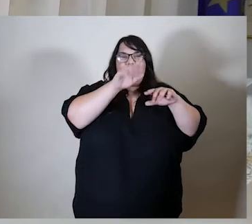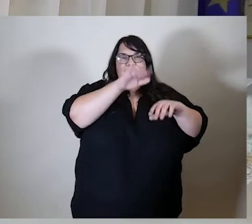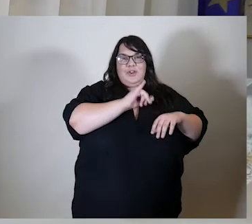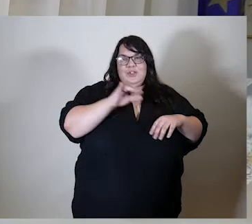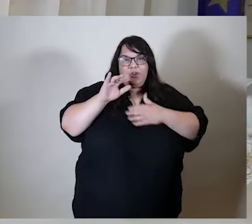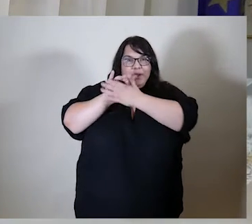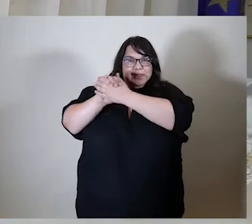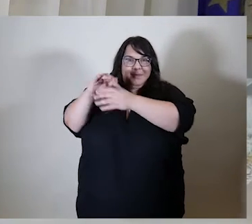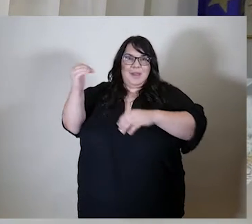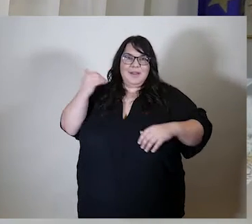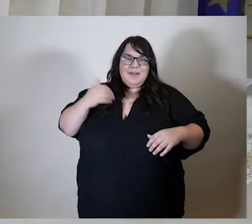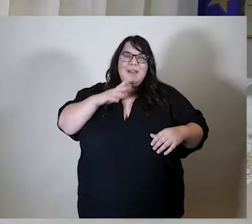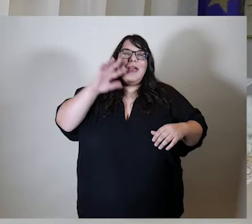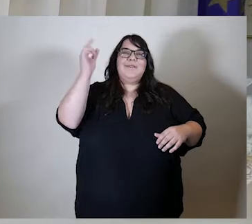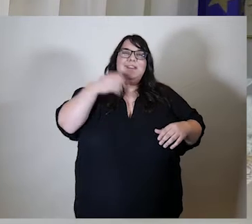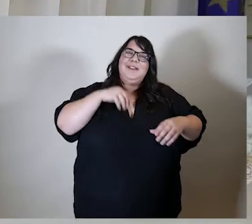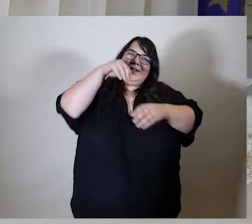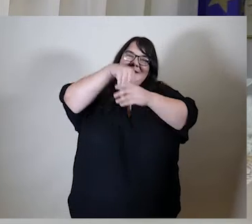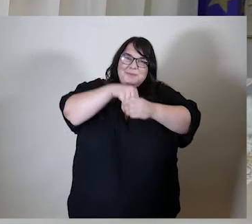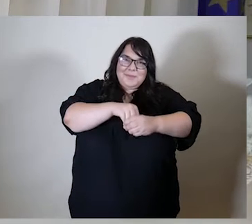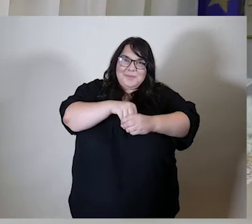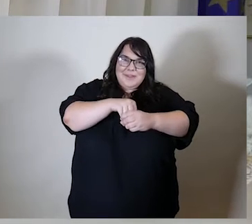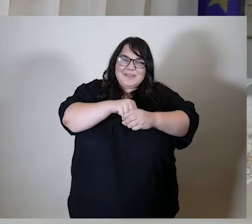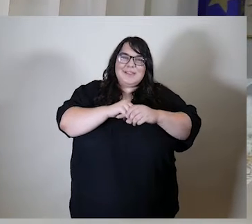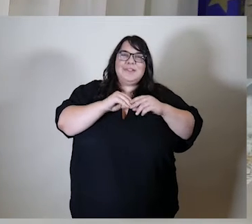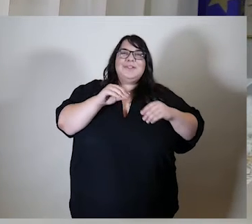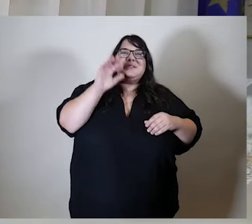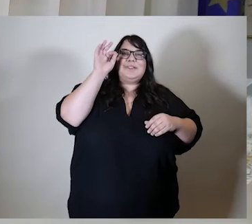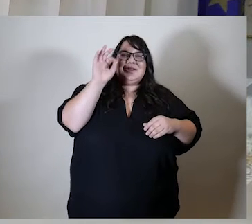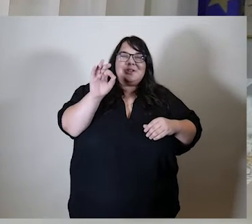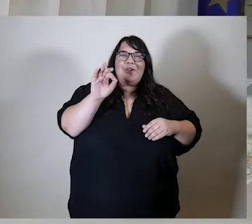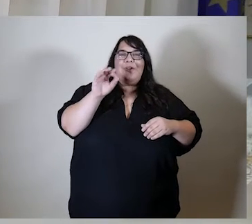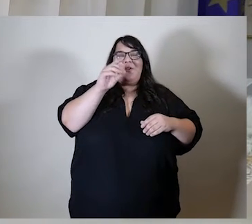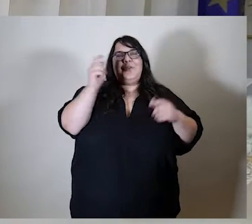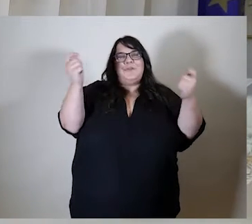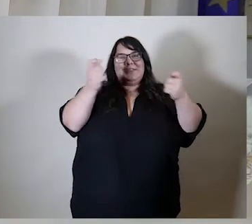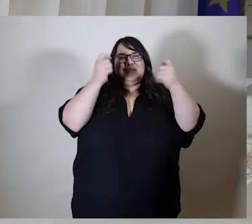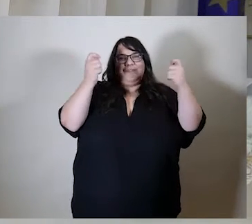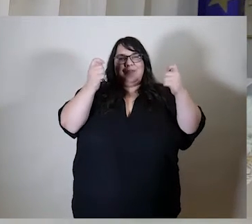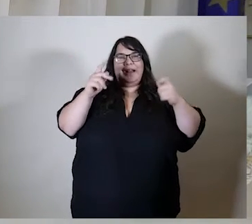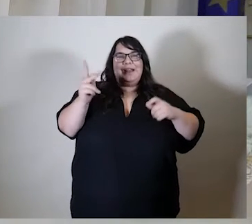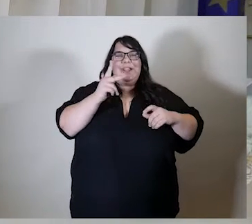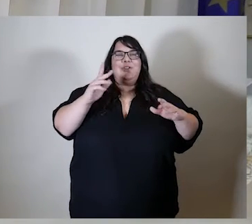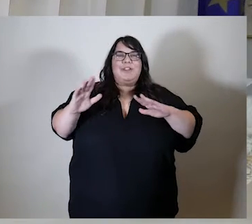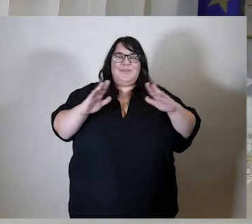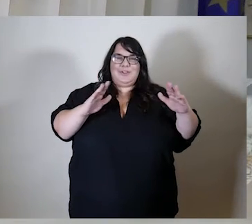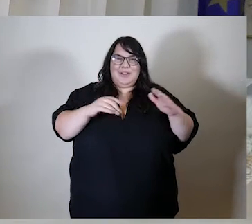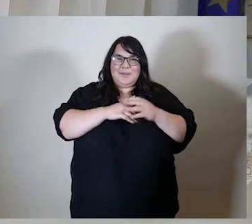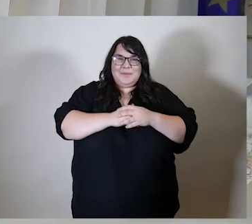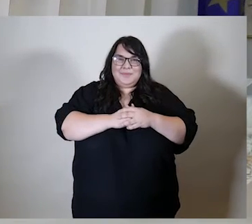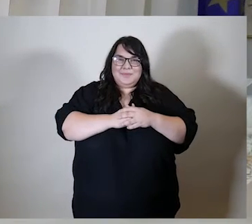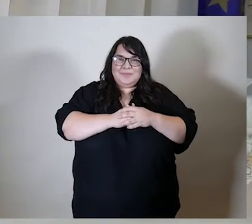και Νοτίων Ιωνίων Νήσων για την ευκαιρία που μας δίνει να λάβουμε μέρος στο Φεστιβάλ Φορέων Κοινωνικής